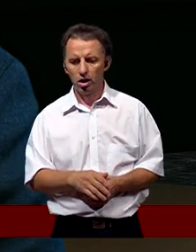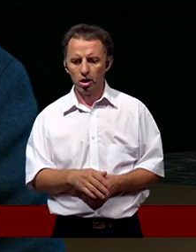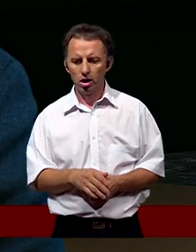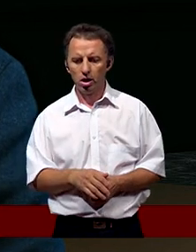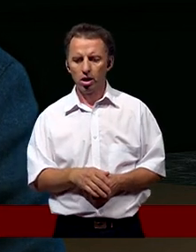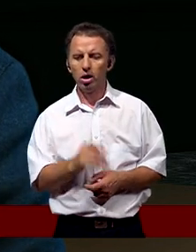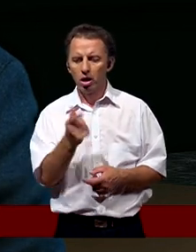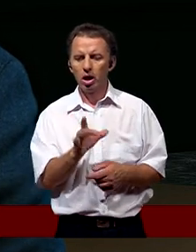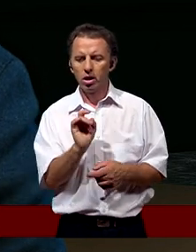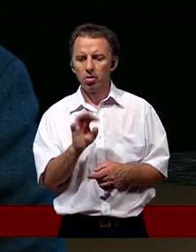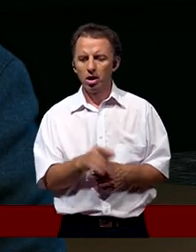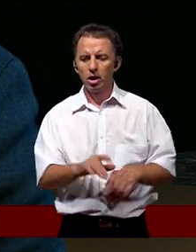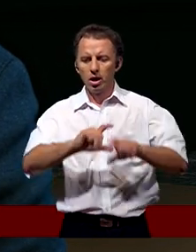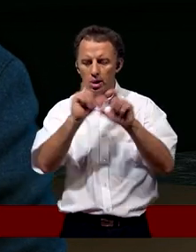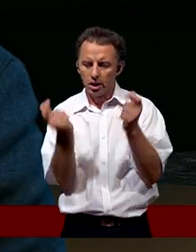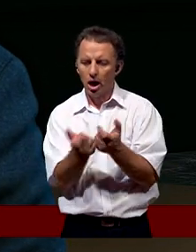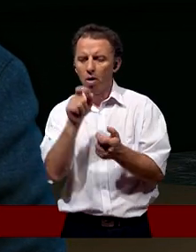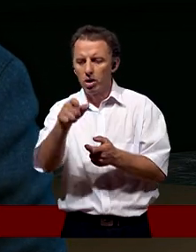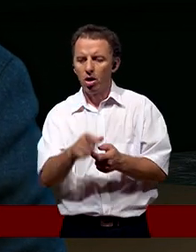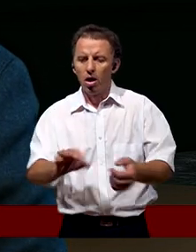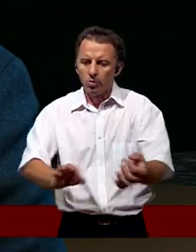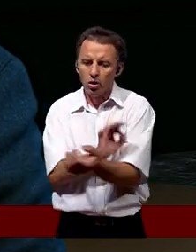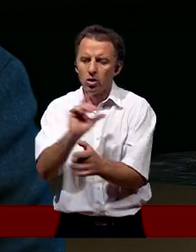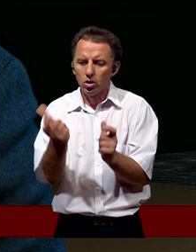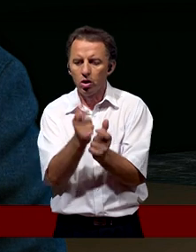tylko wirtuozi danego instrumentu, ale oni sami są muzyką.